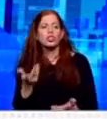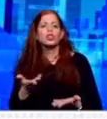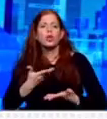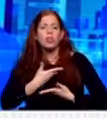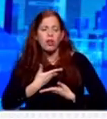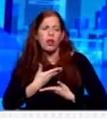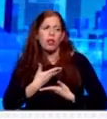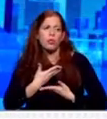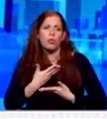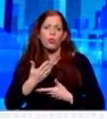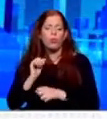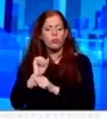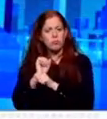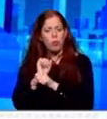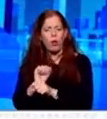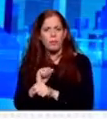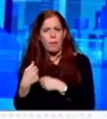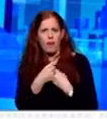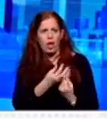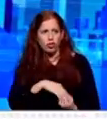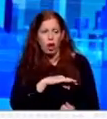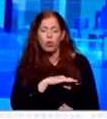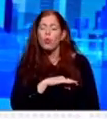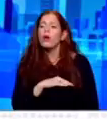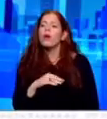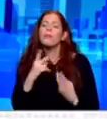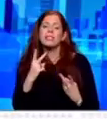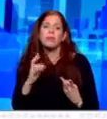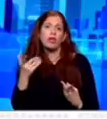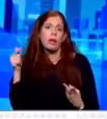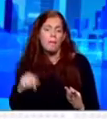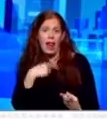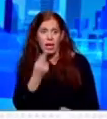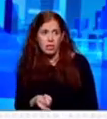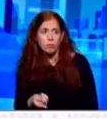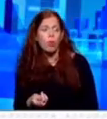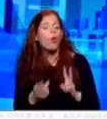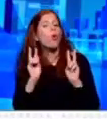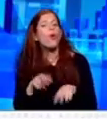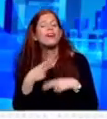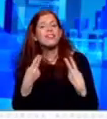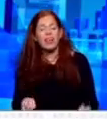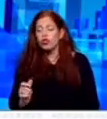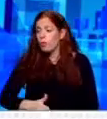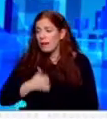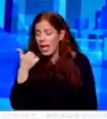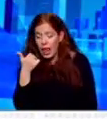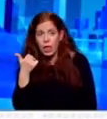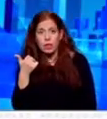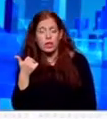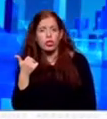רוח גבית במאבק שלנו. אבל מה שאני בעצם בא להגיד פה, לא ייתכן שמנהלת,